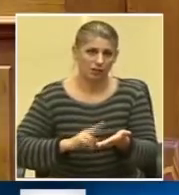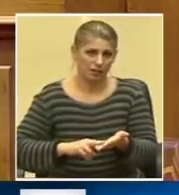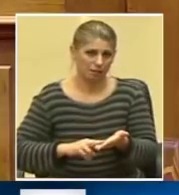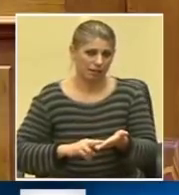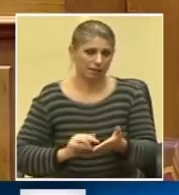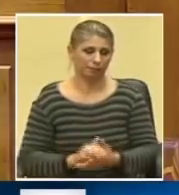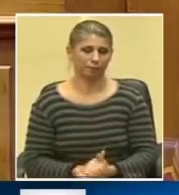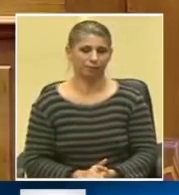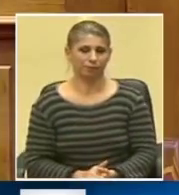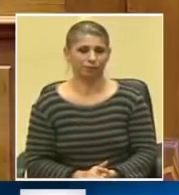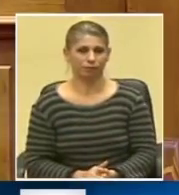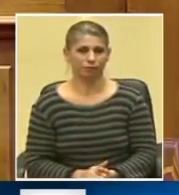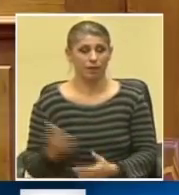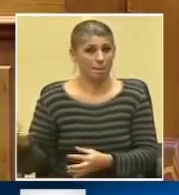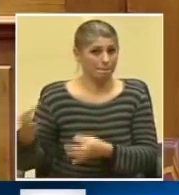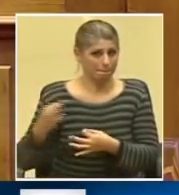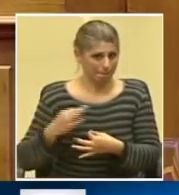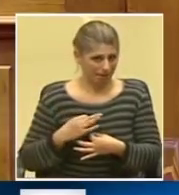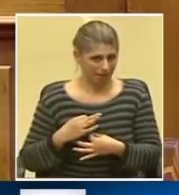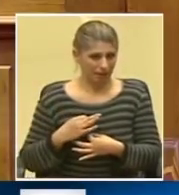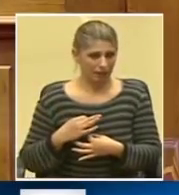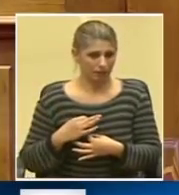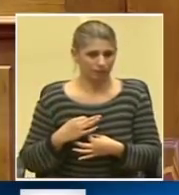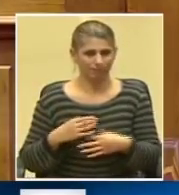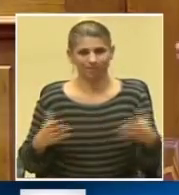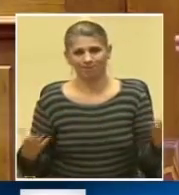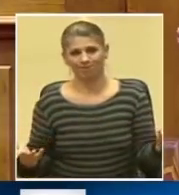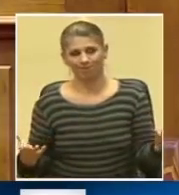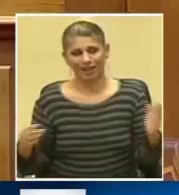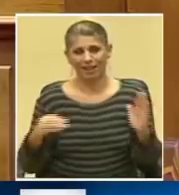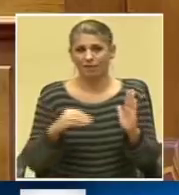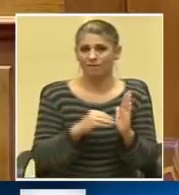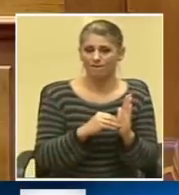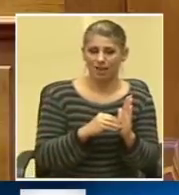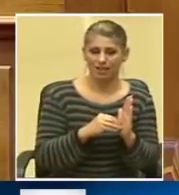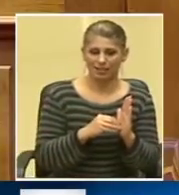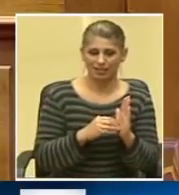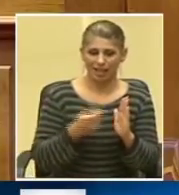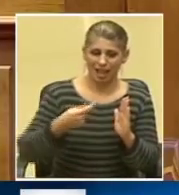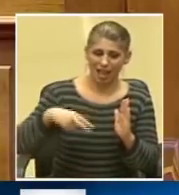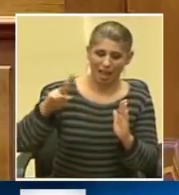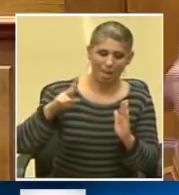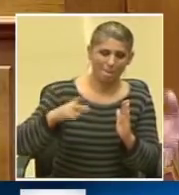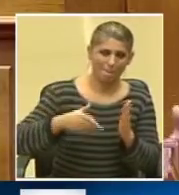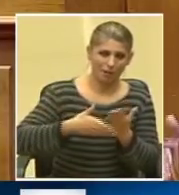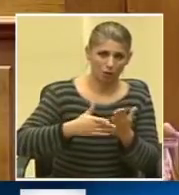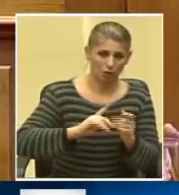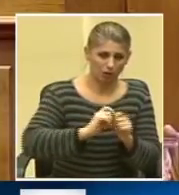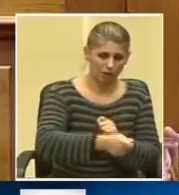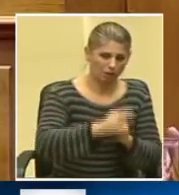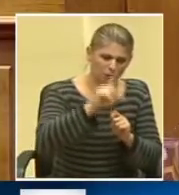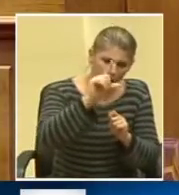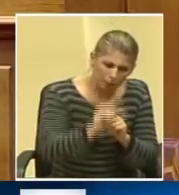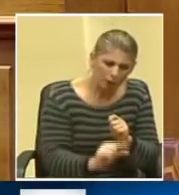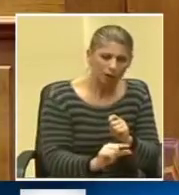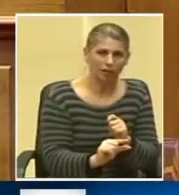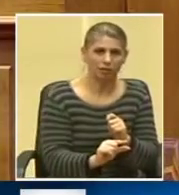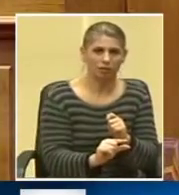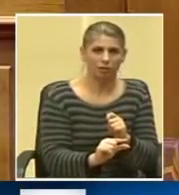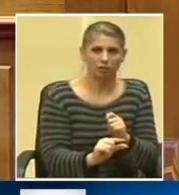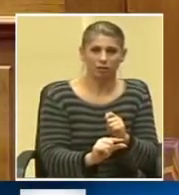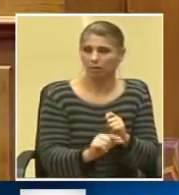ασφαλισμένων. Μας λένε, μα βάζετε, λέει, το επικουρικό και το εφάπαξη στο κατώτερο.